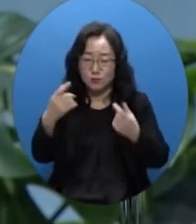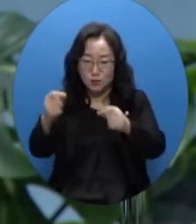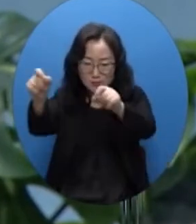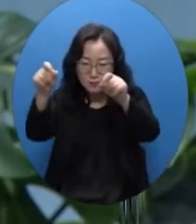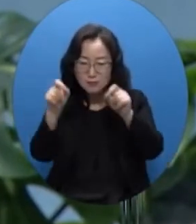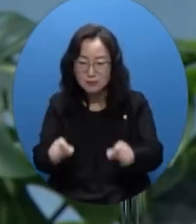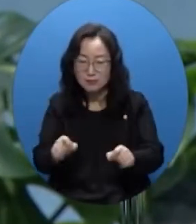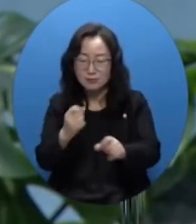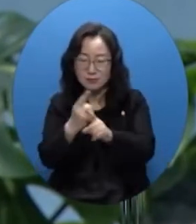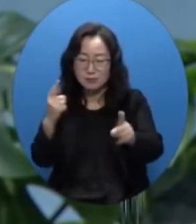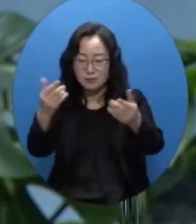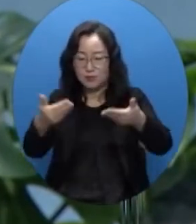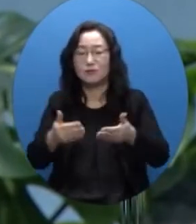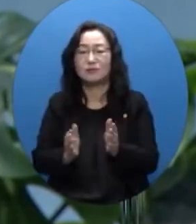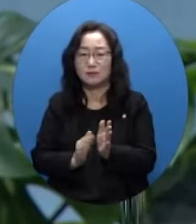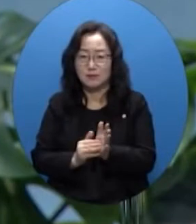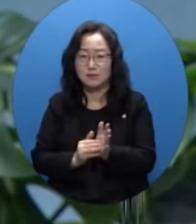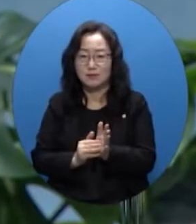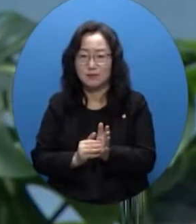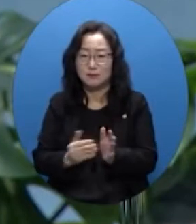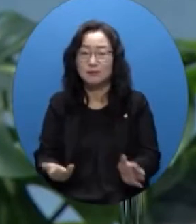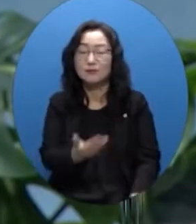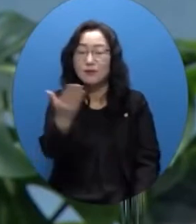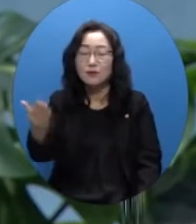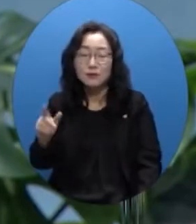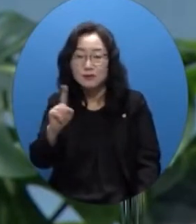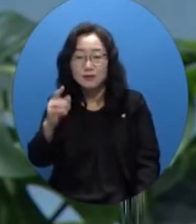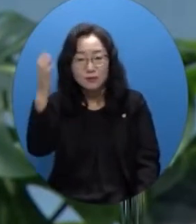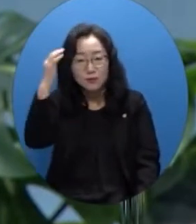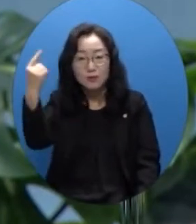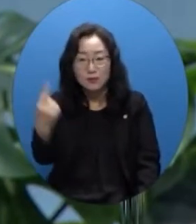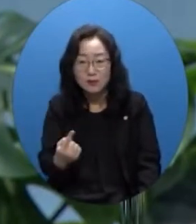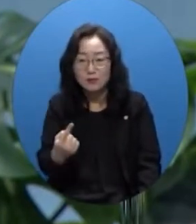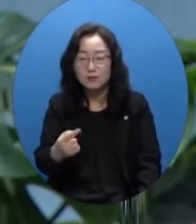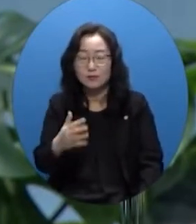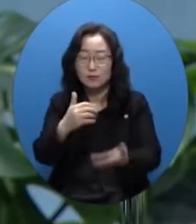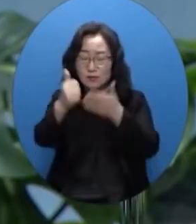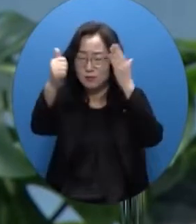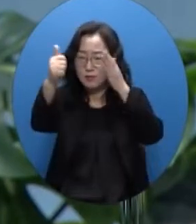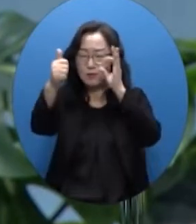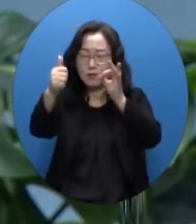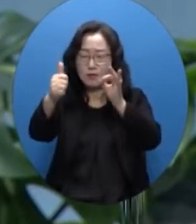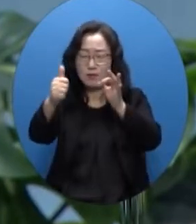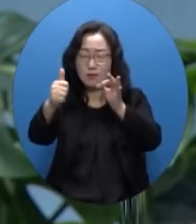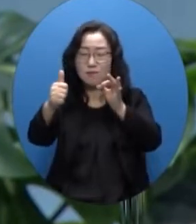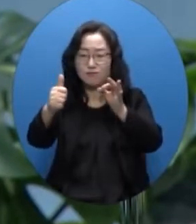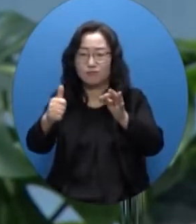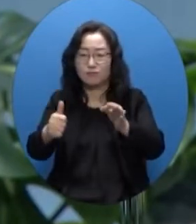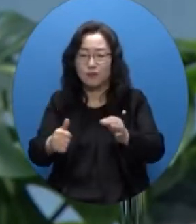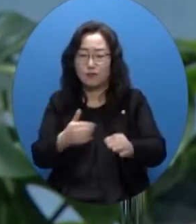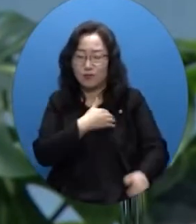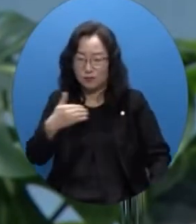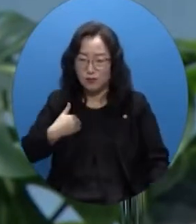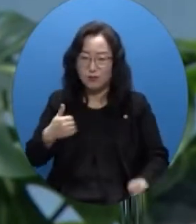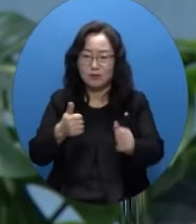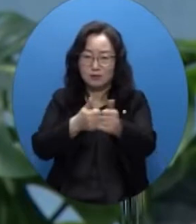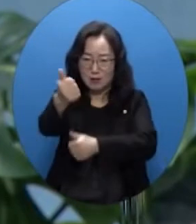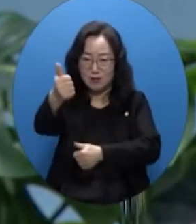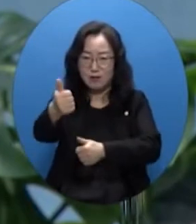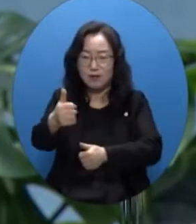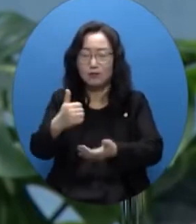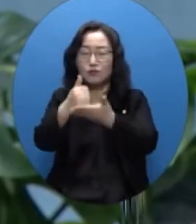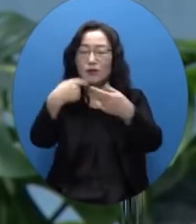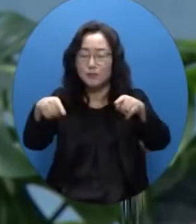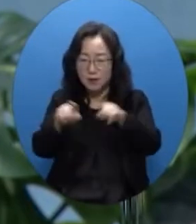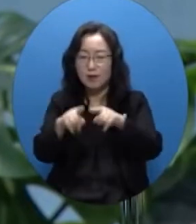주어진 것입니다 여러분 어떤 관해 다가와도 집을 바라보고 베 집시 5 우리는 넉넉히 이긴다 진압 와